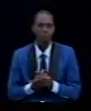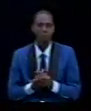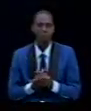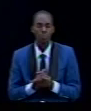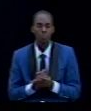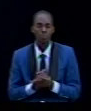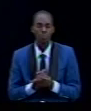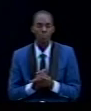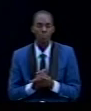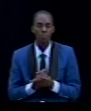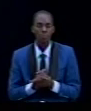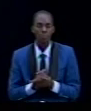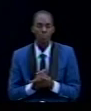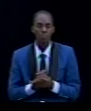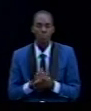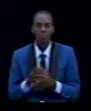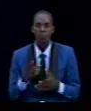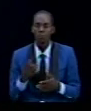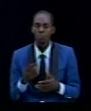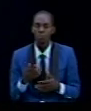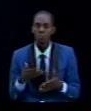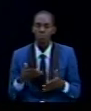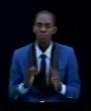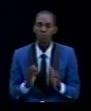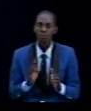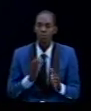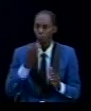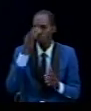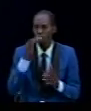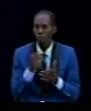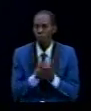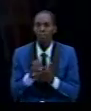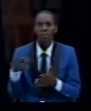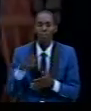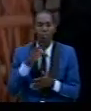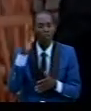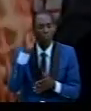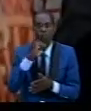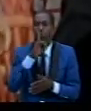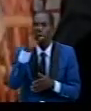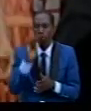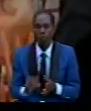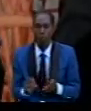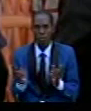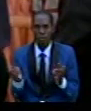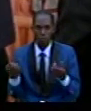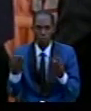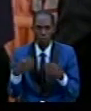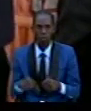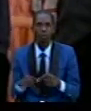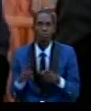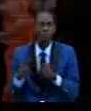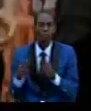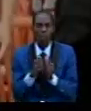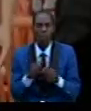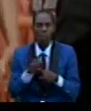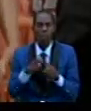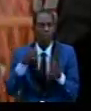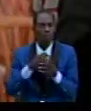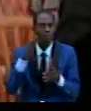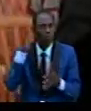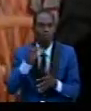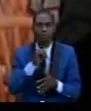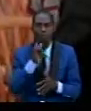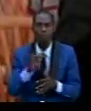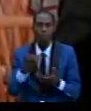avec nous. The Lord lets us know that they will surely conspire, but it will not come to pass. Que tous les projets de Satan soient